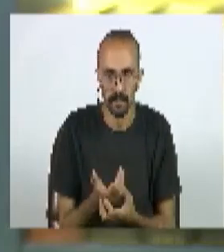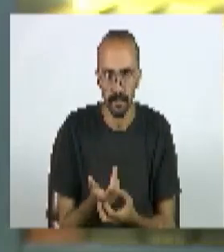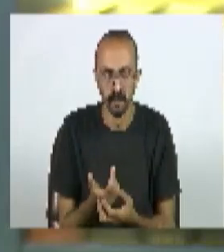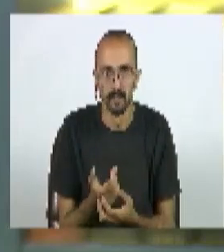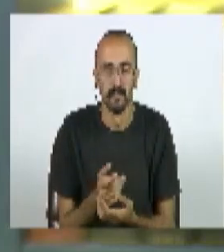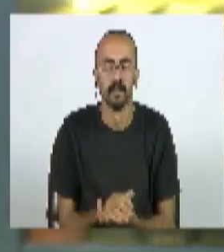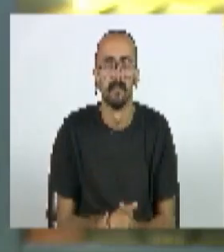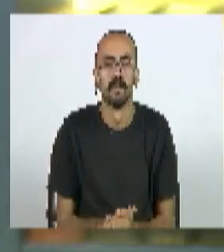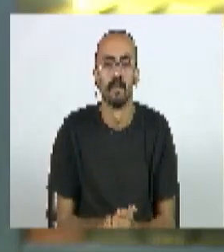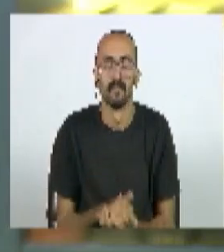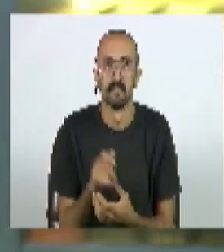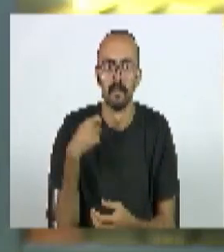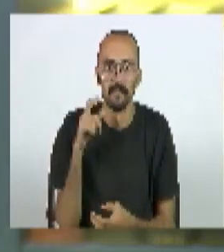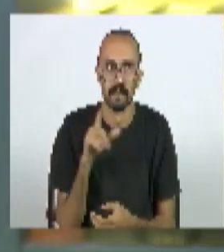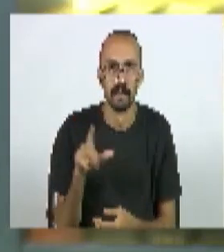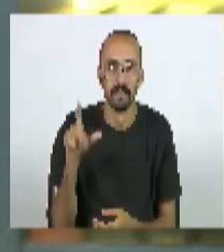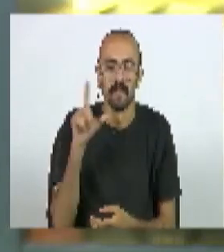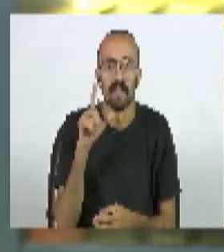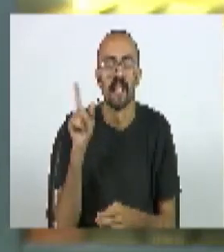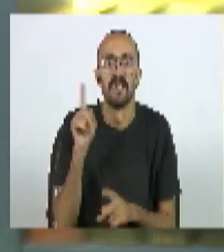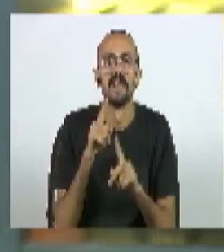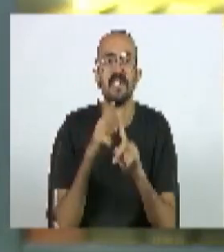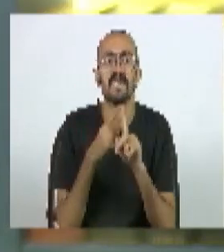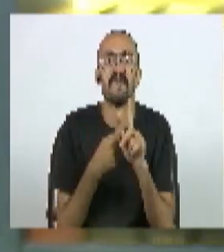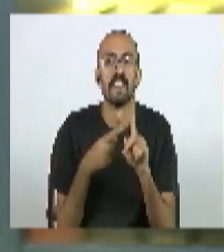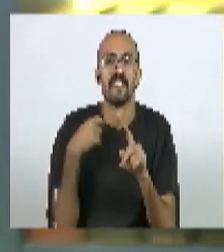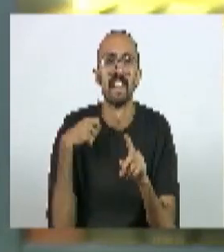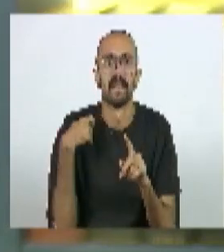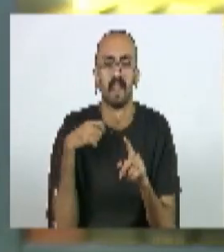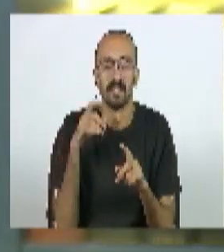الفنية بيرأسها السفير خالد البقلي،